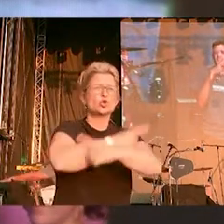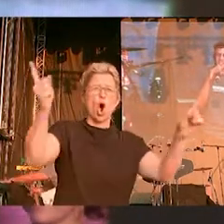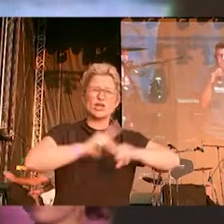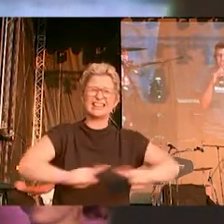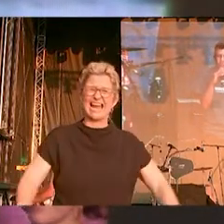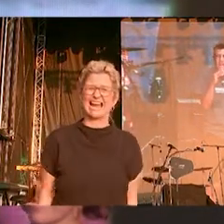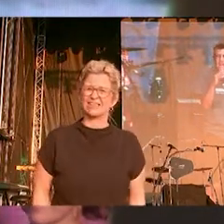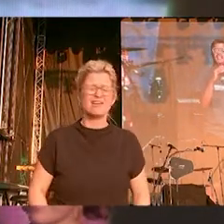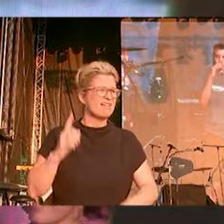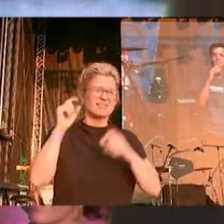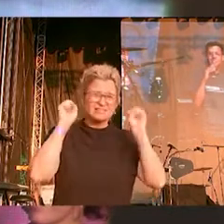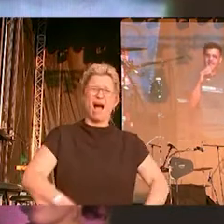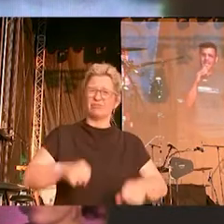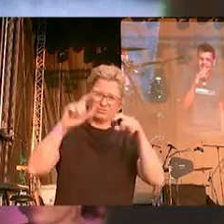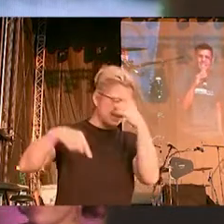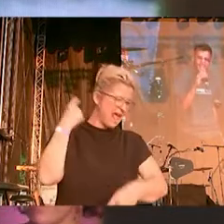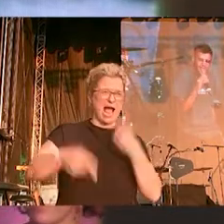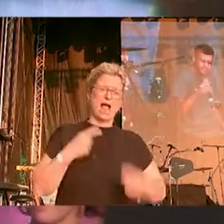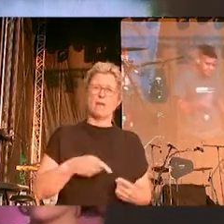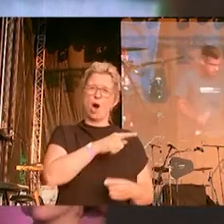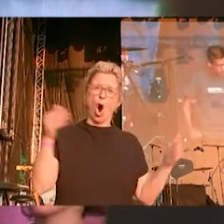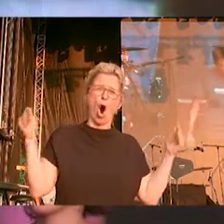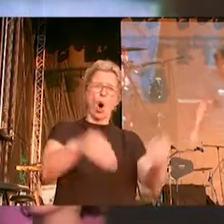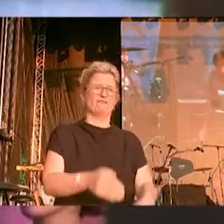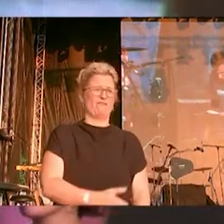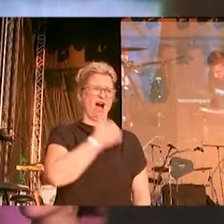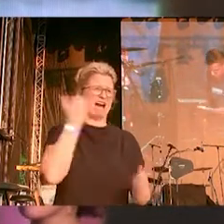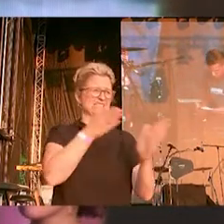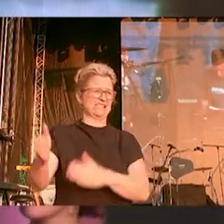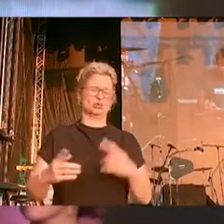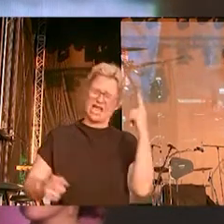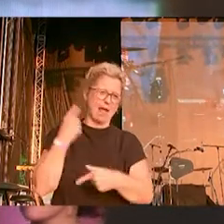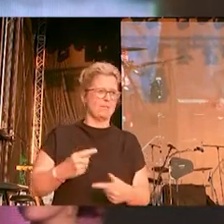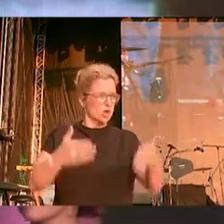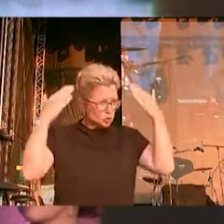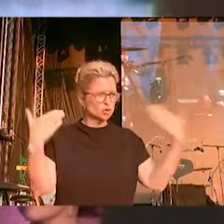von Rassismus zu werden. So ist die bittere Realität.